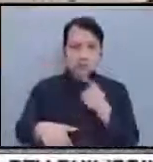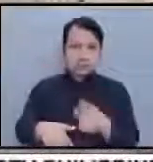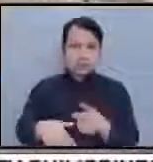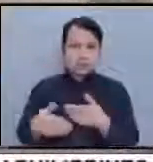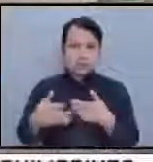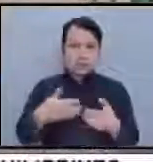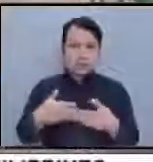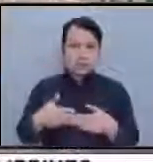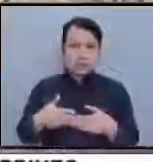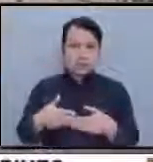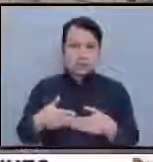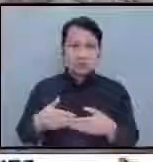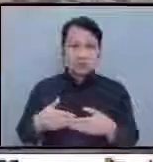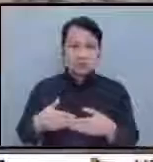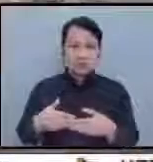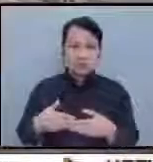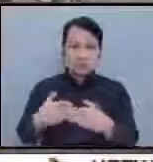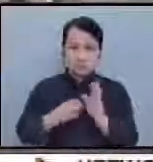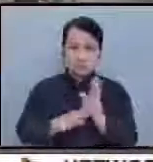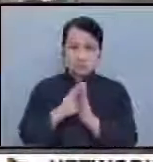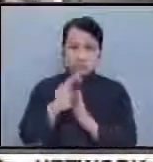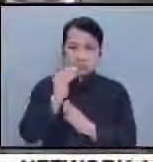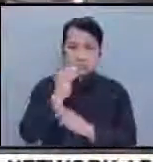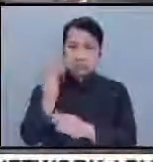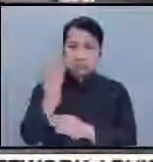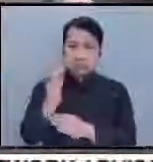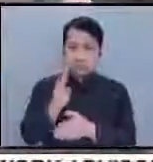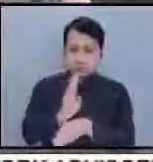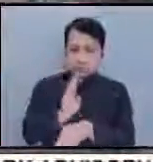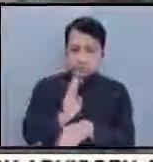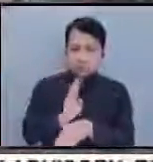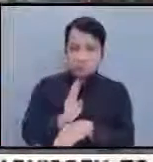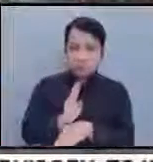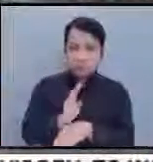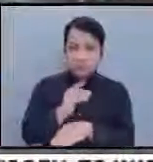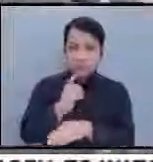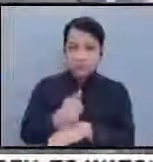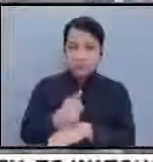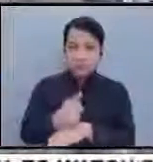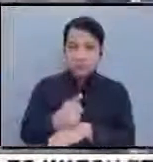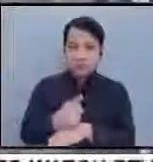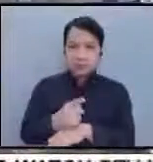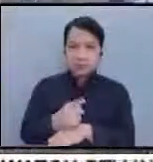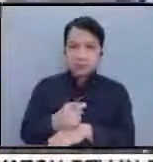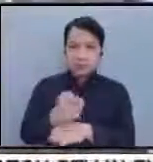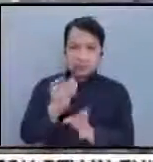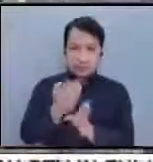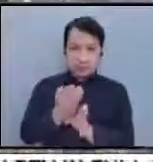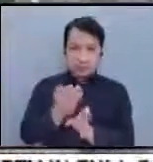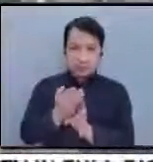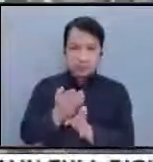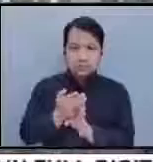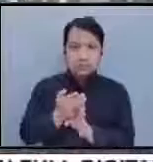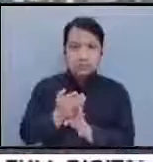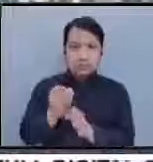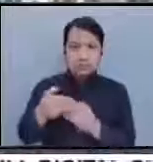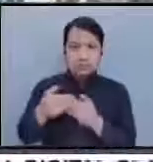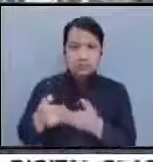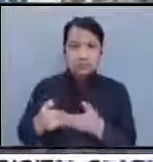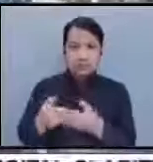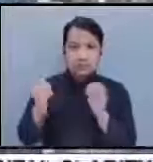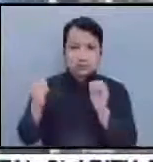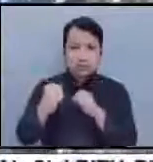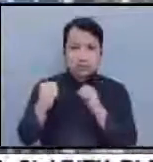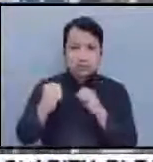sa summit ay ang pag-improve ng EDSA bus carousel tulad ng pagdadagdag ng mga bus stations, habang may panukala rin na pagkakaroon ng